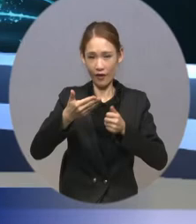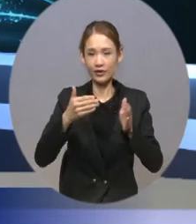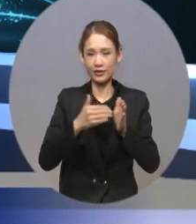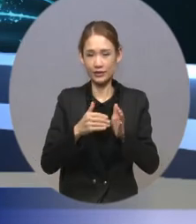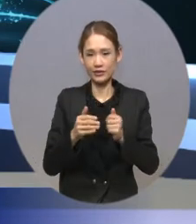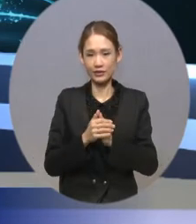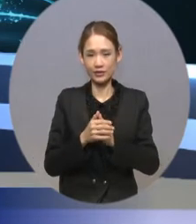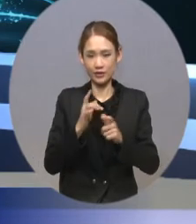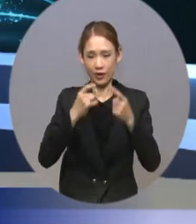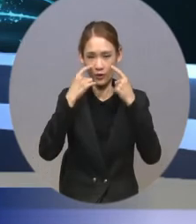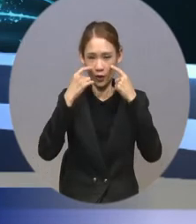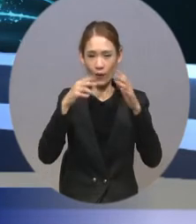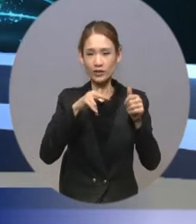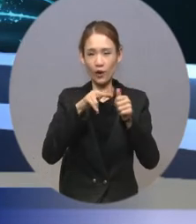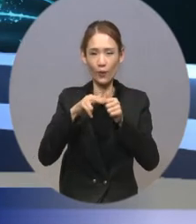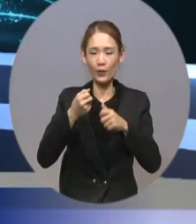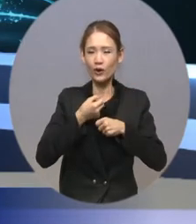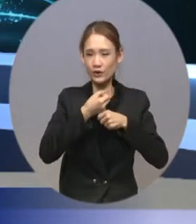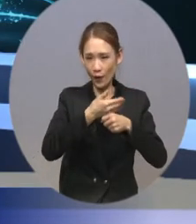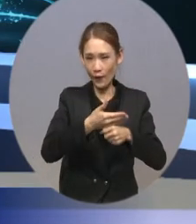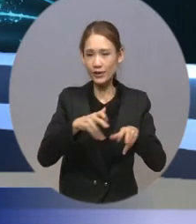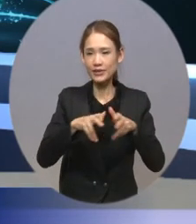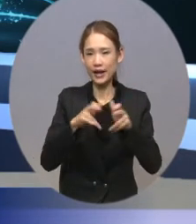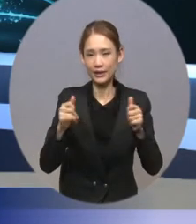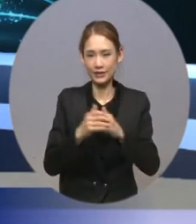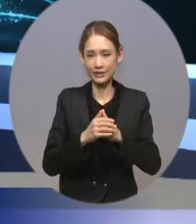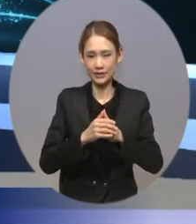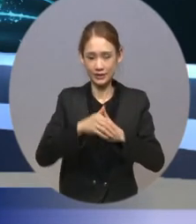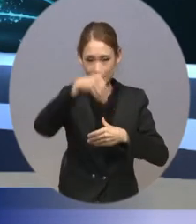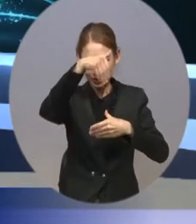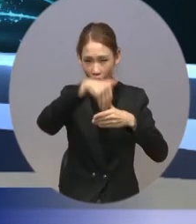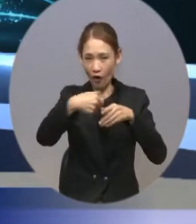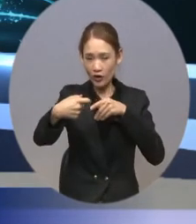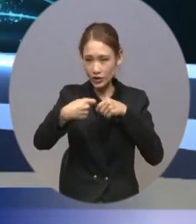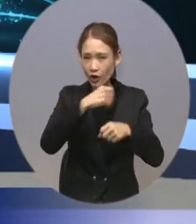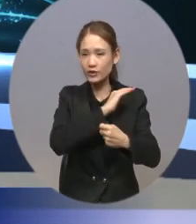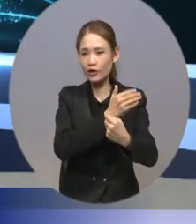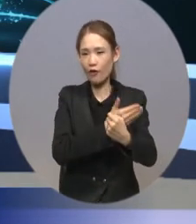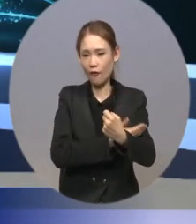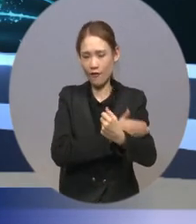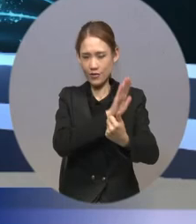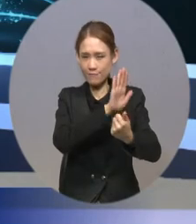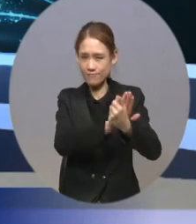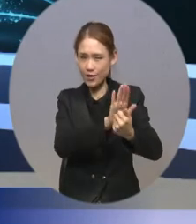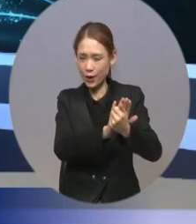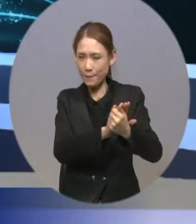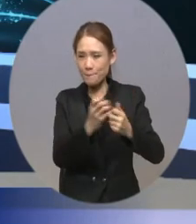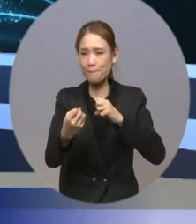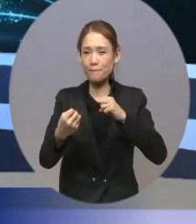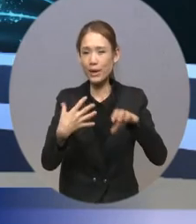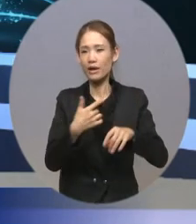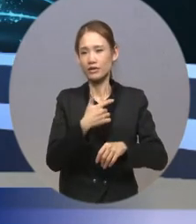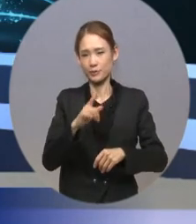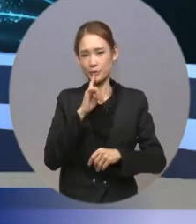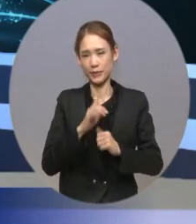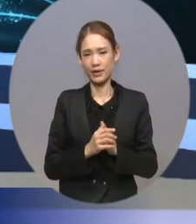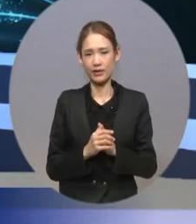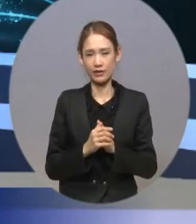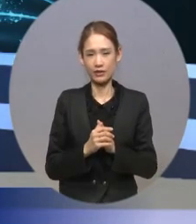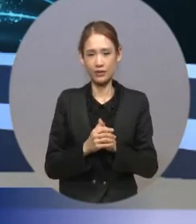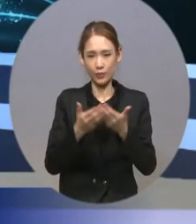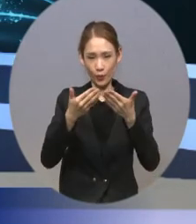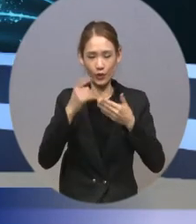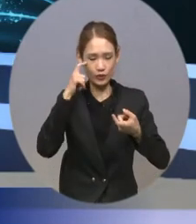전해드렸습니다. 정확한 정보 전달과 장애인의 선거 접근권에 크게 기여했다는 반응이 이어지고 있는데요.